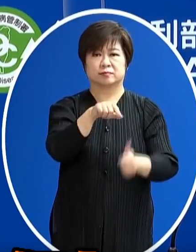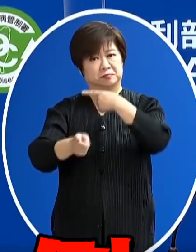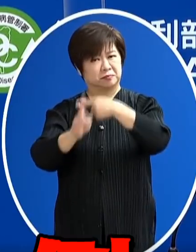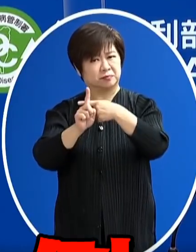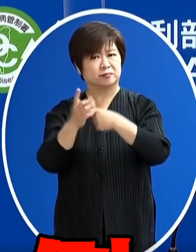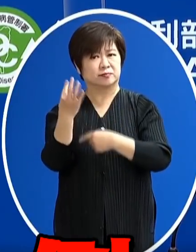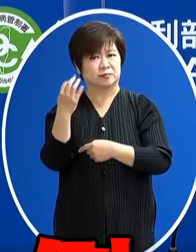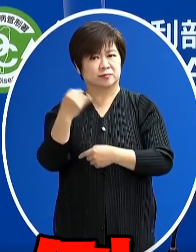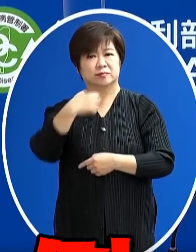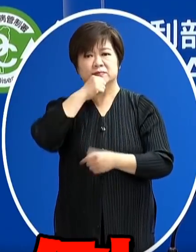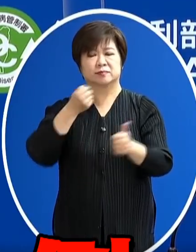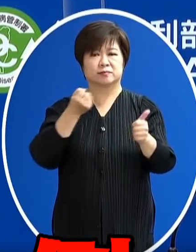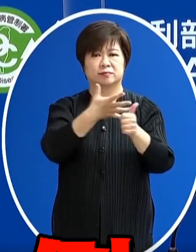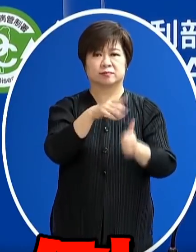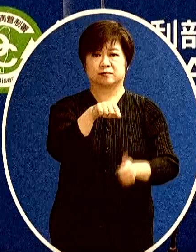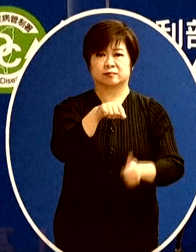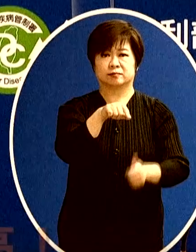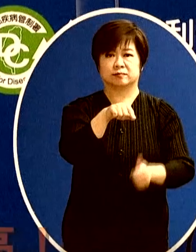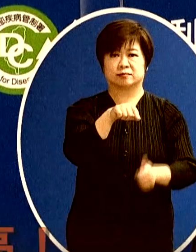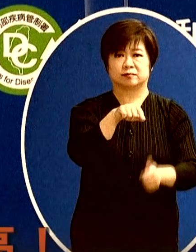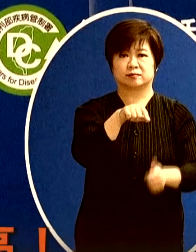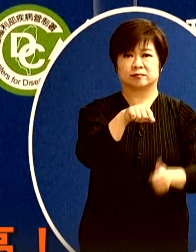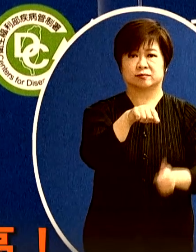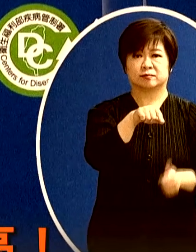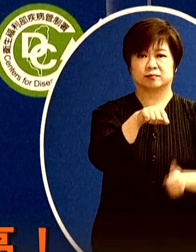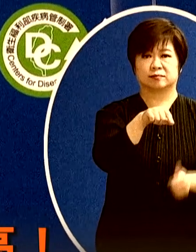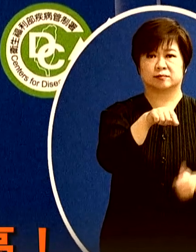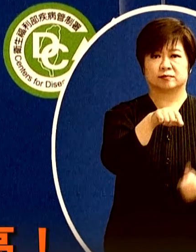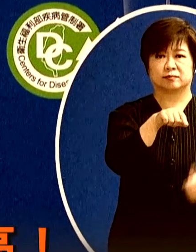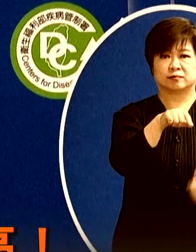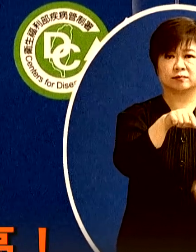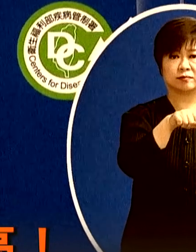160例，本土有160例。